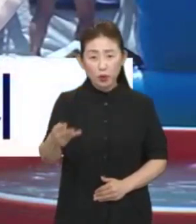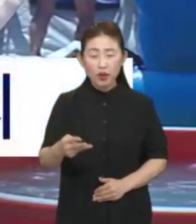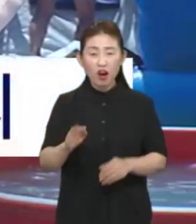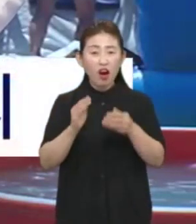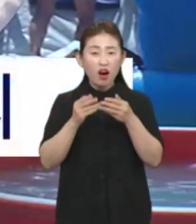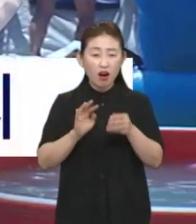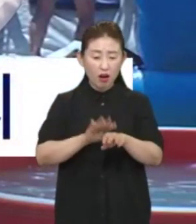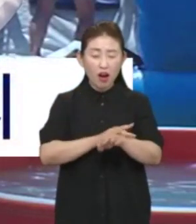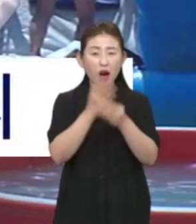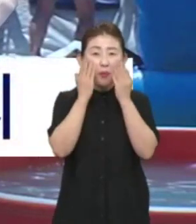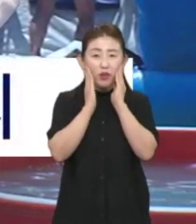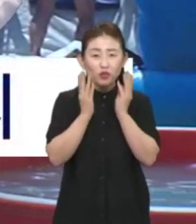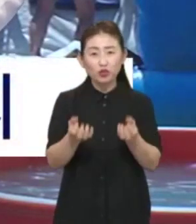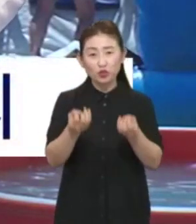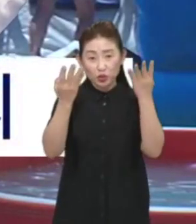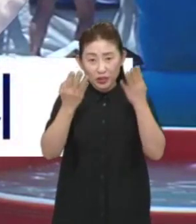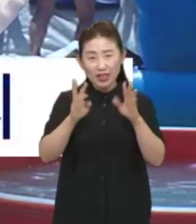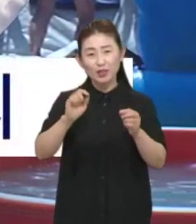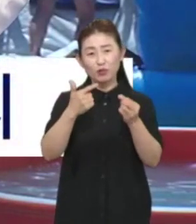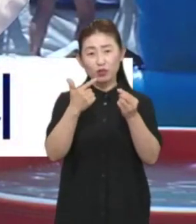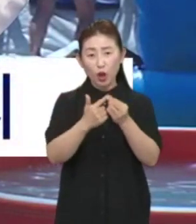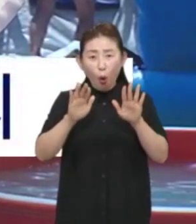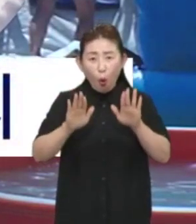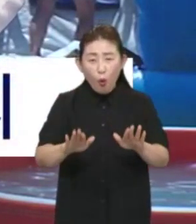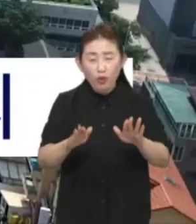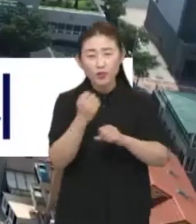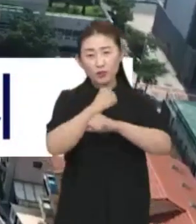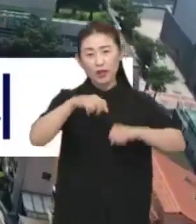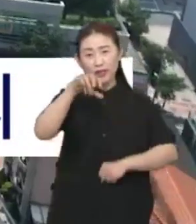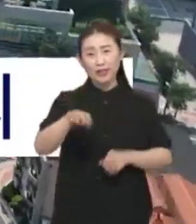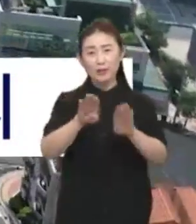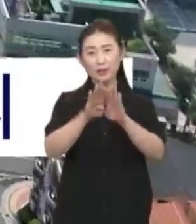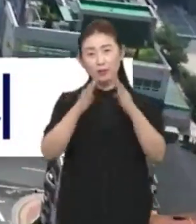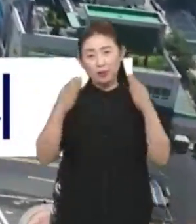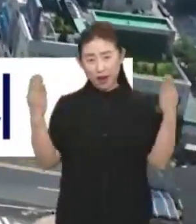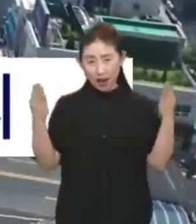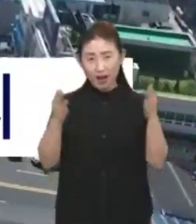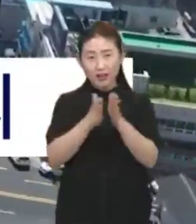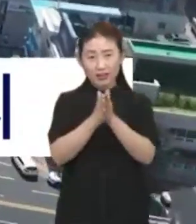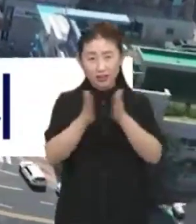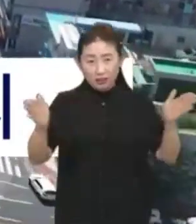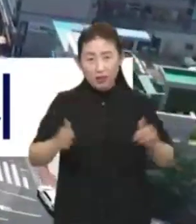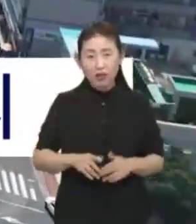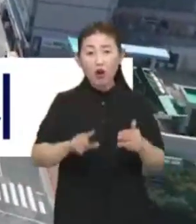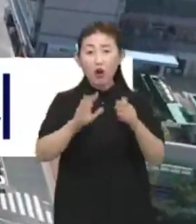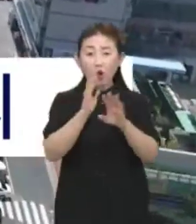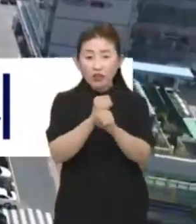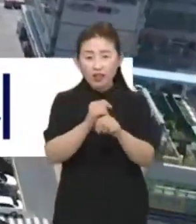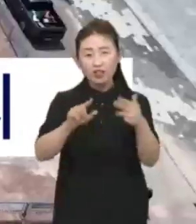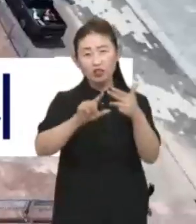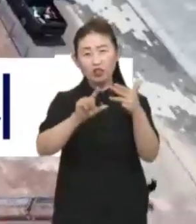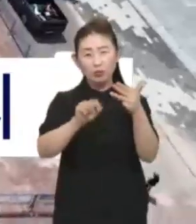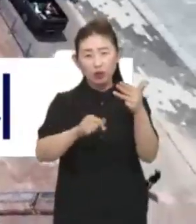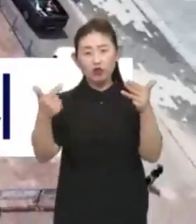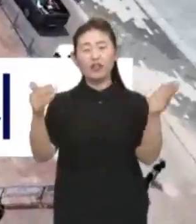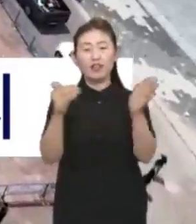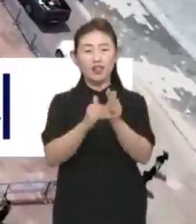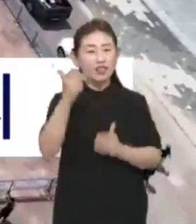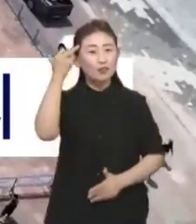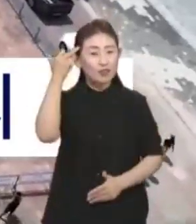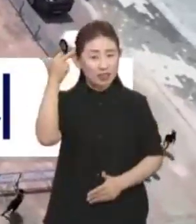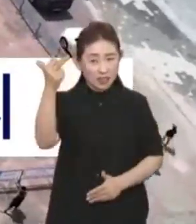제26회 보령 머드축제가 오늘 머드광장 체험존에서 열린 머드체험시설 개장식을 시작으로 다음 달 6일까지